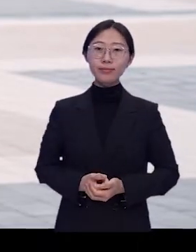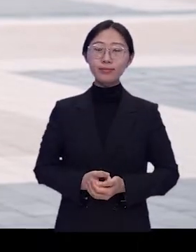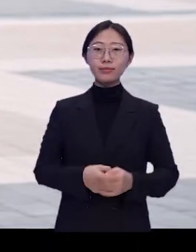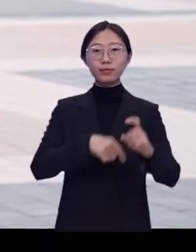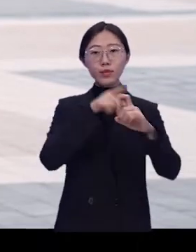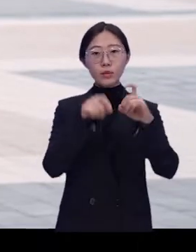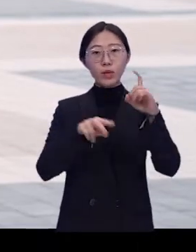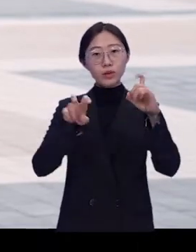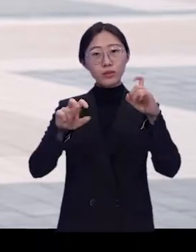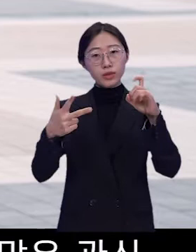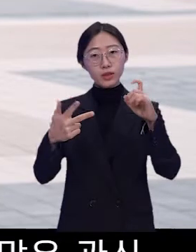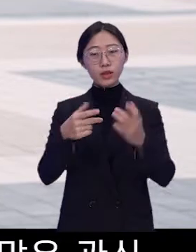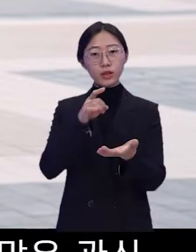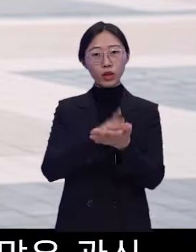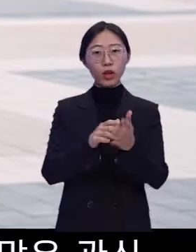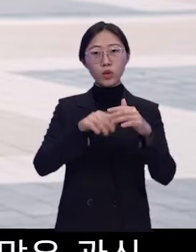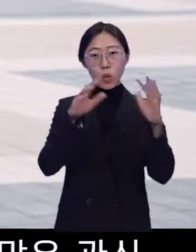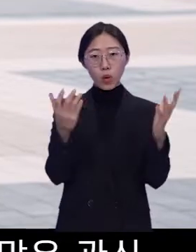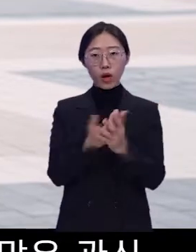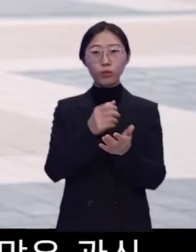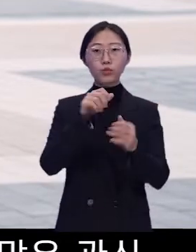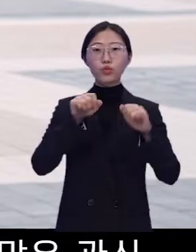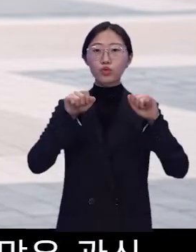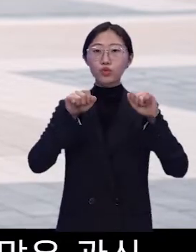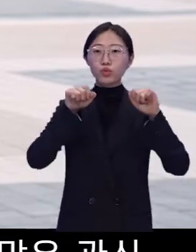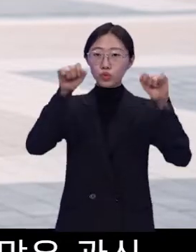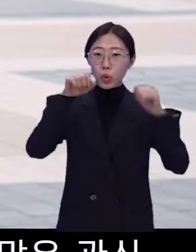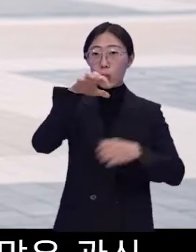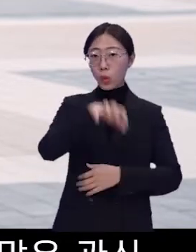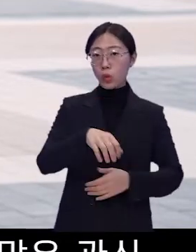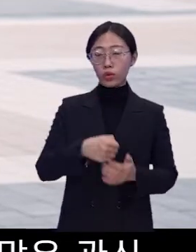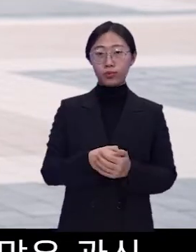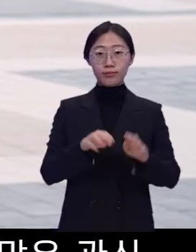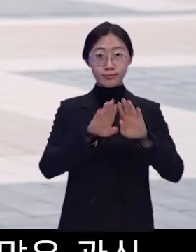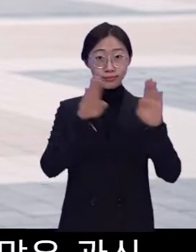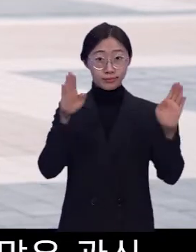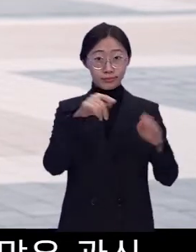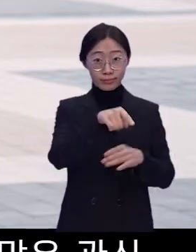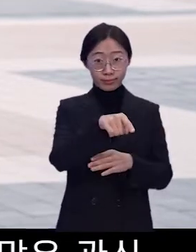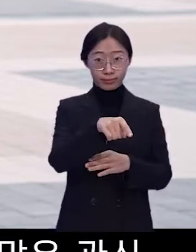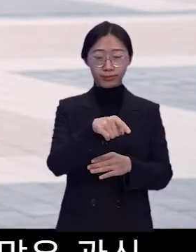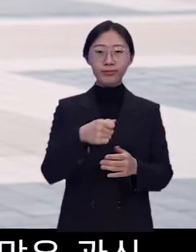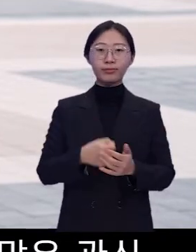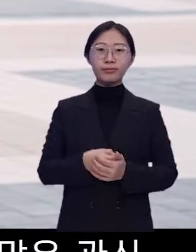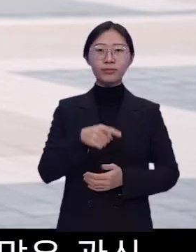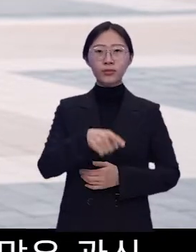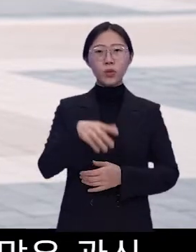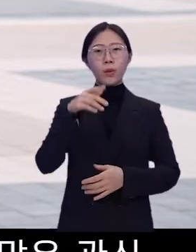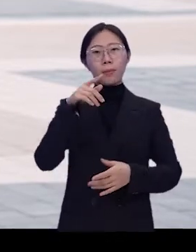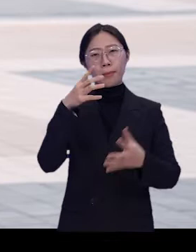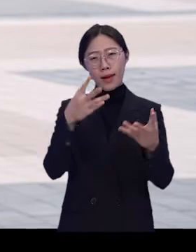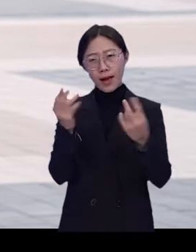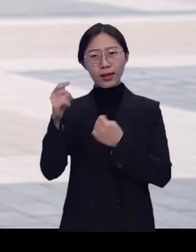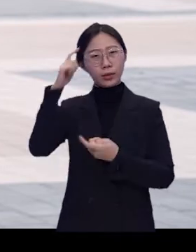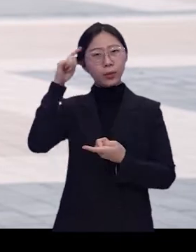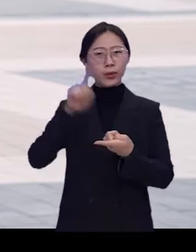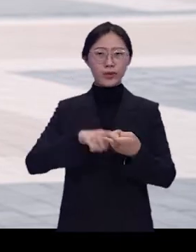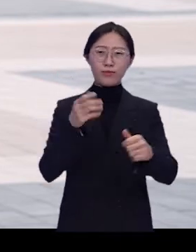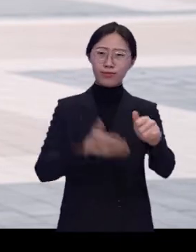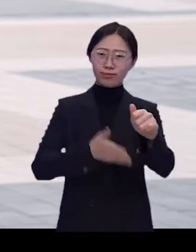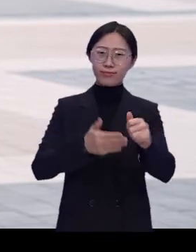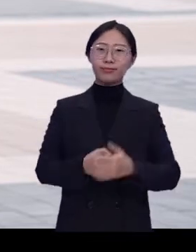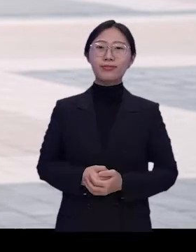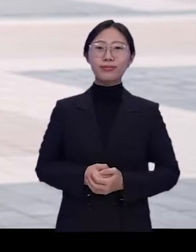있었으면 좋겠습니다. 11월 27일 이곳 천안 종합운동장에서 열리는 경기에도 시민 여러분의 많은 관심 부탁드립니다.